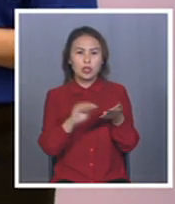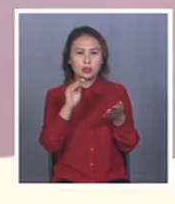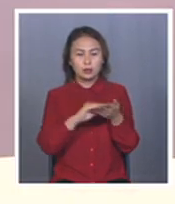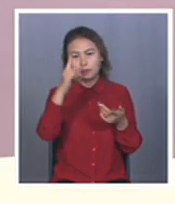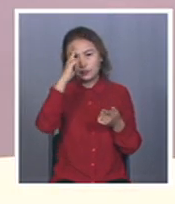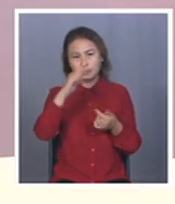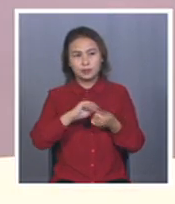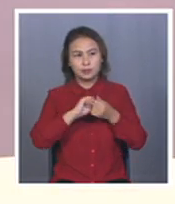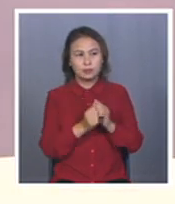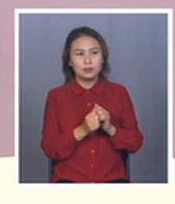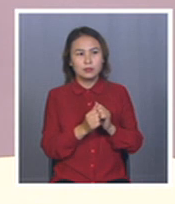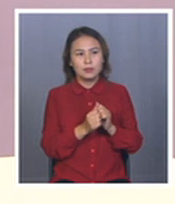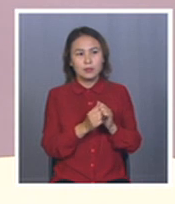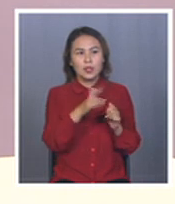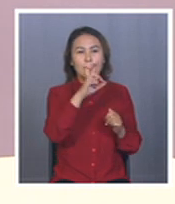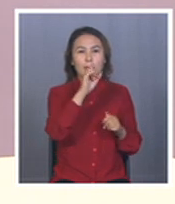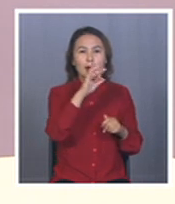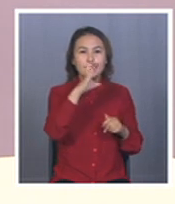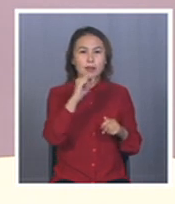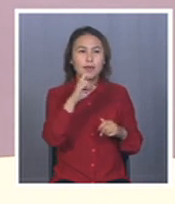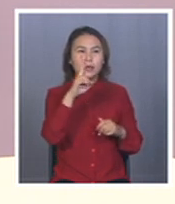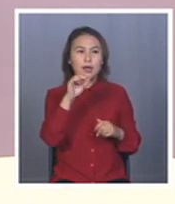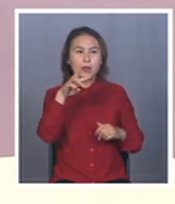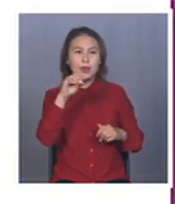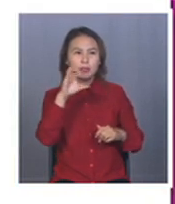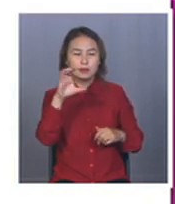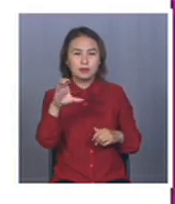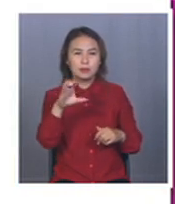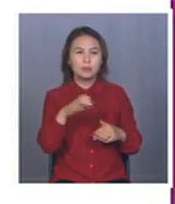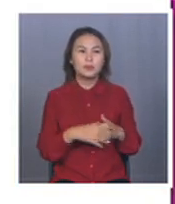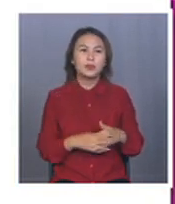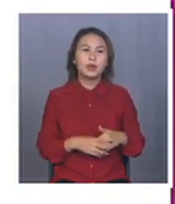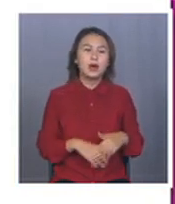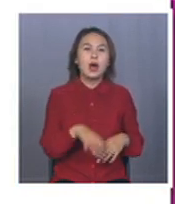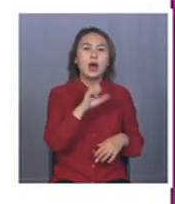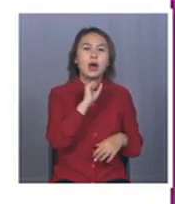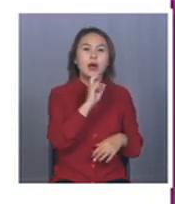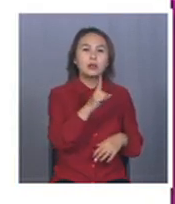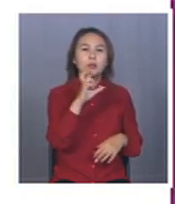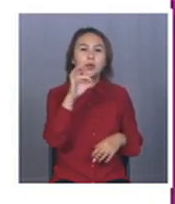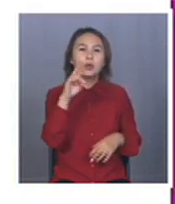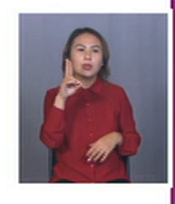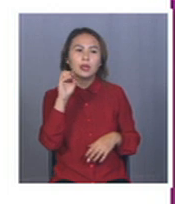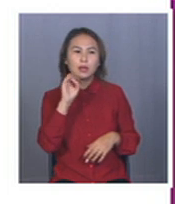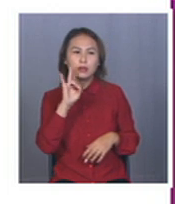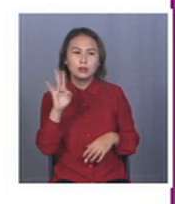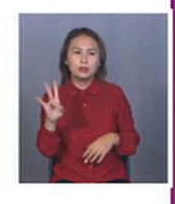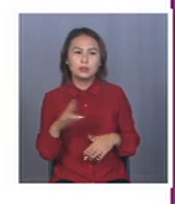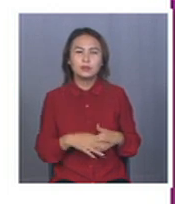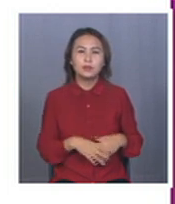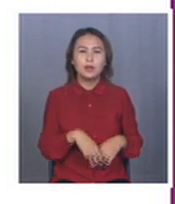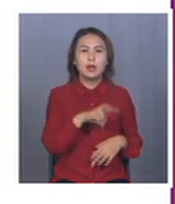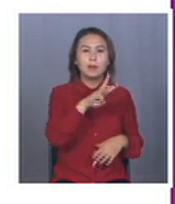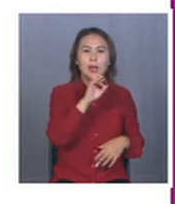сақтаймыз. Барса келмес. Ақ бөкен.